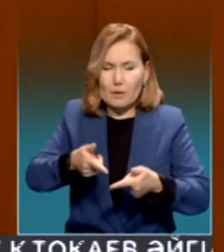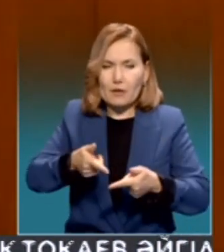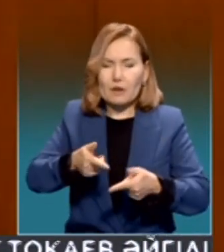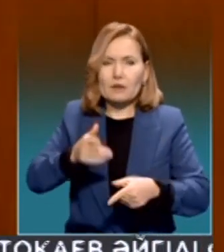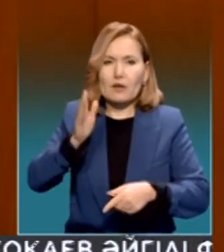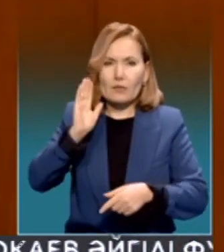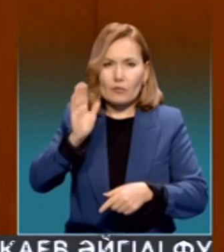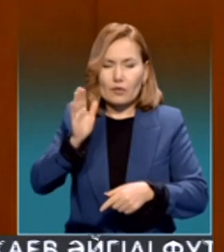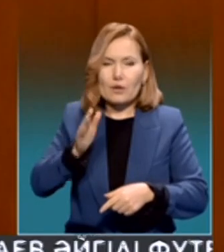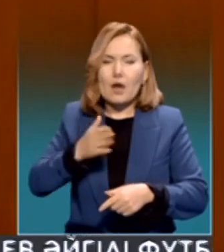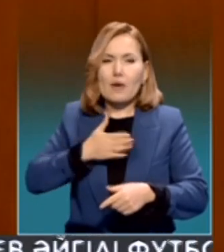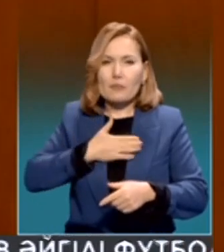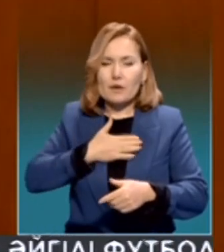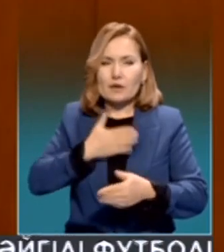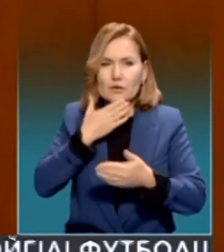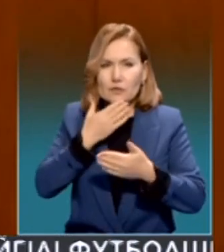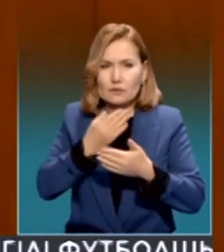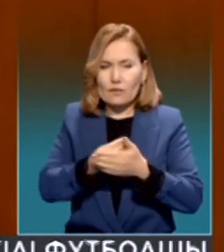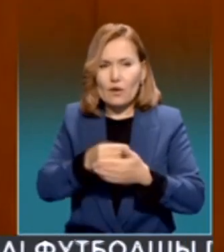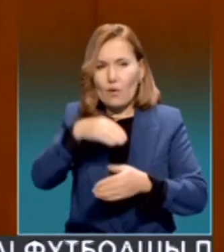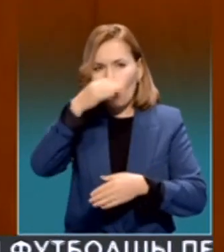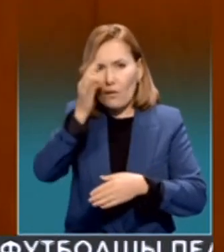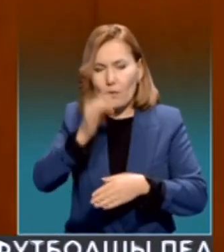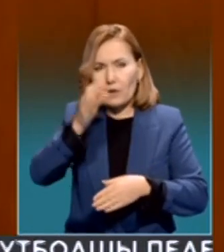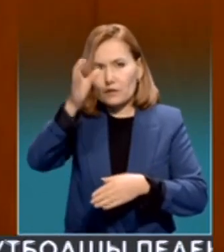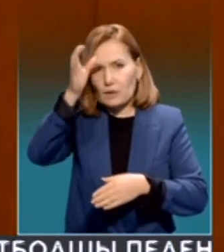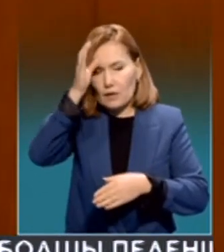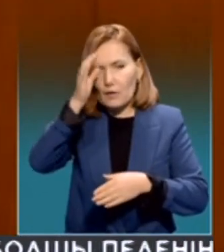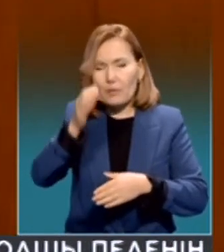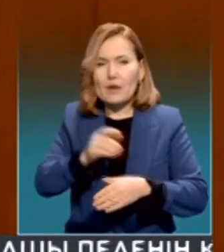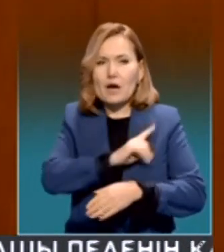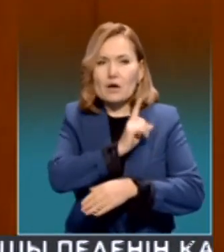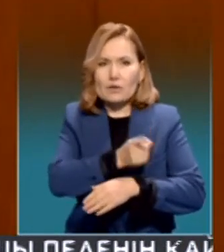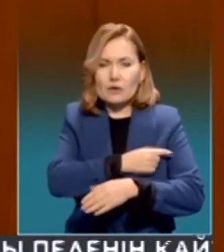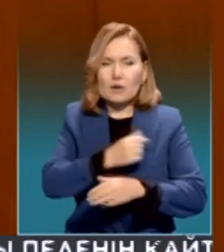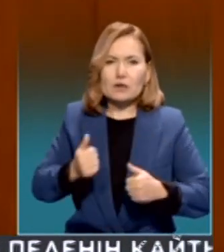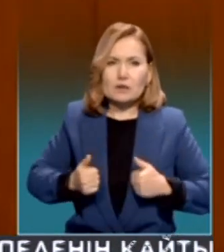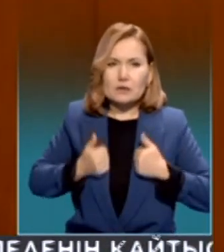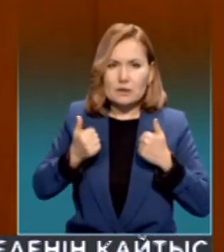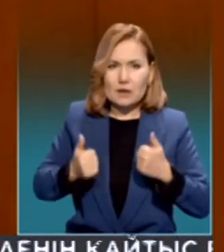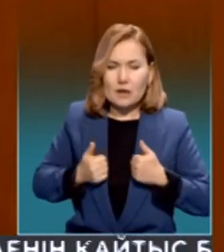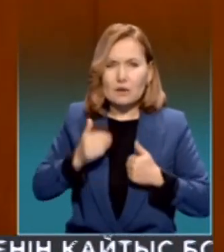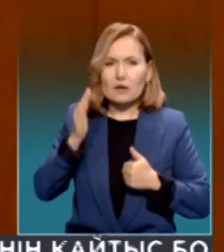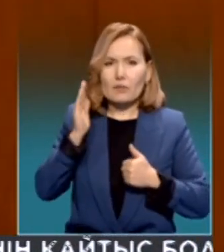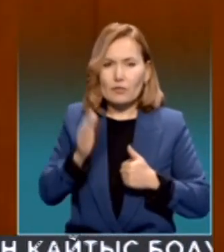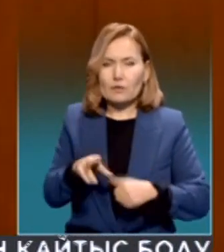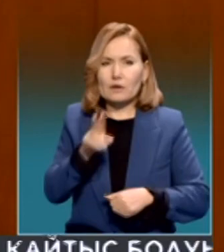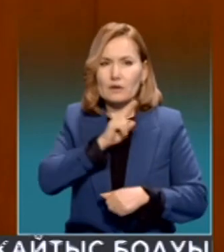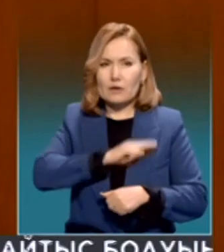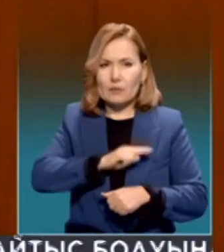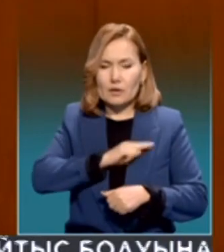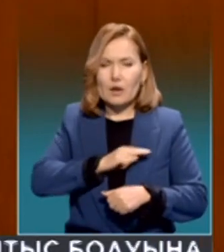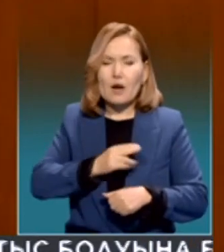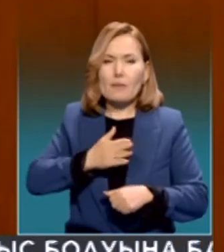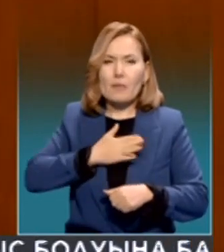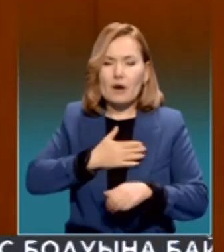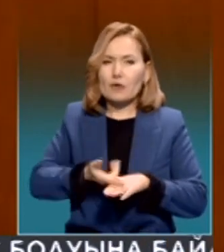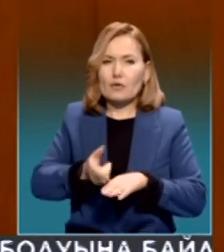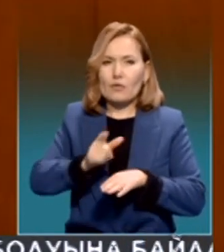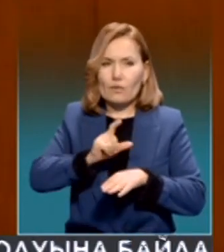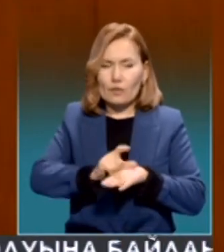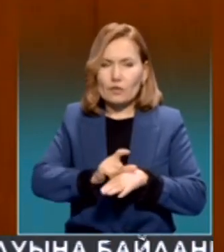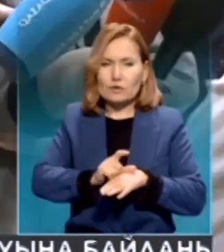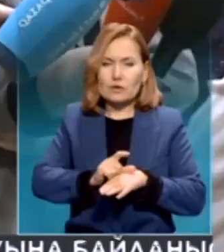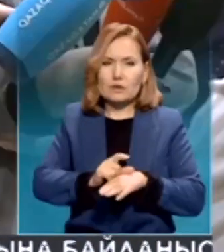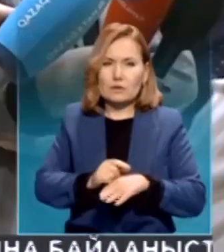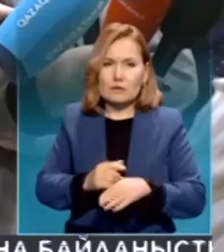бар білімімді, тәжірибемді, күшімді, күш-жігерімді салам. Бұл мен үшін үлкен